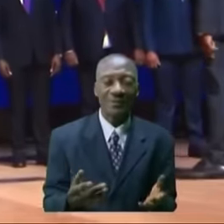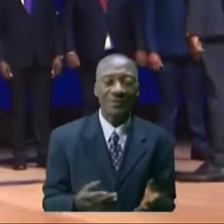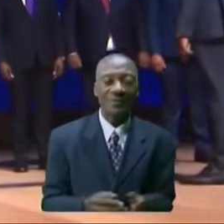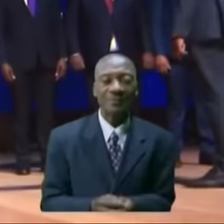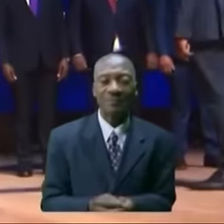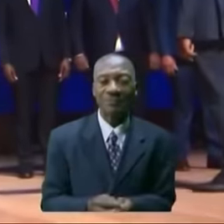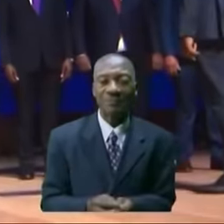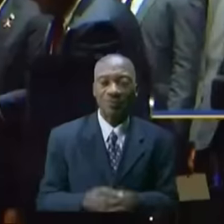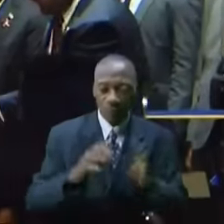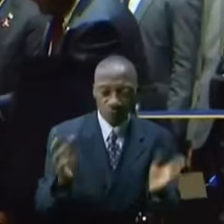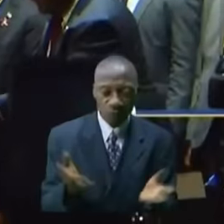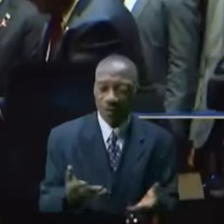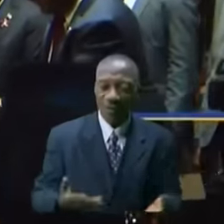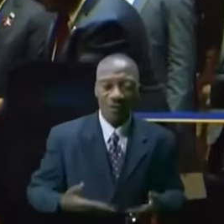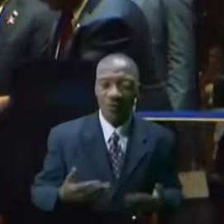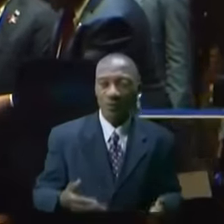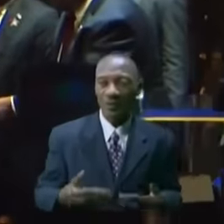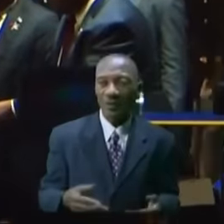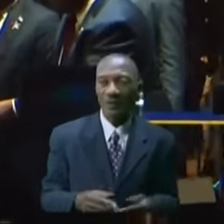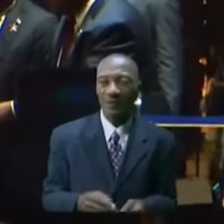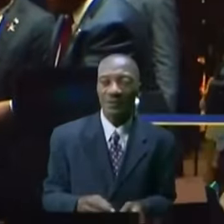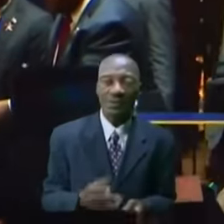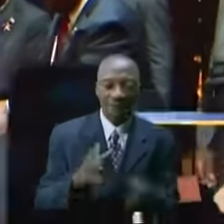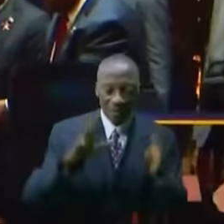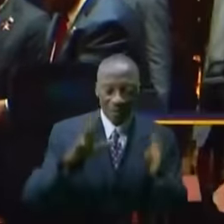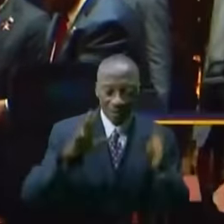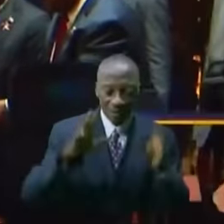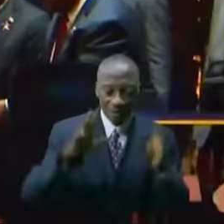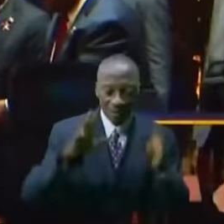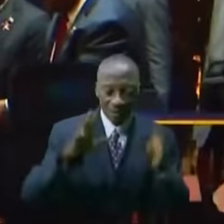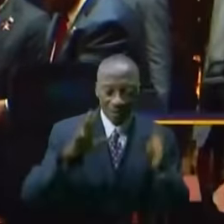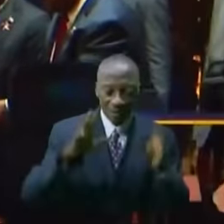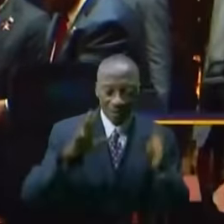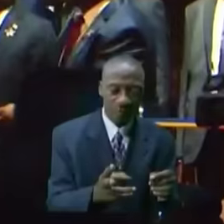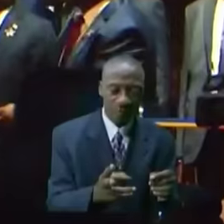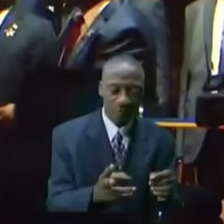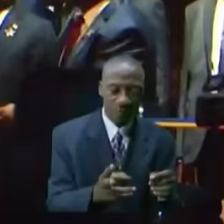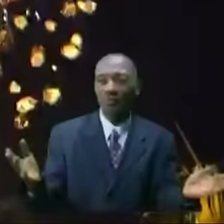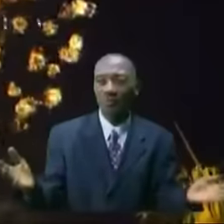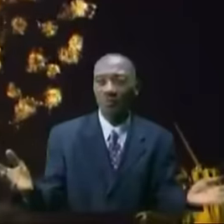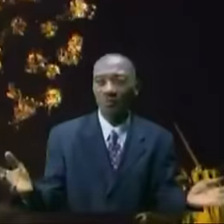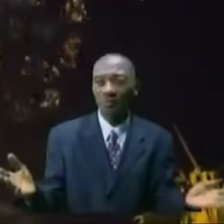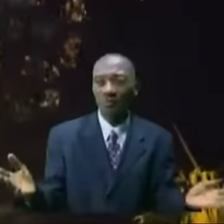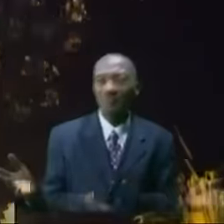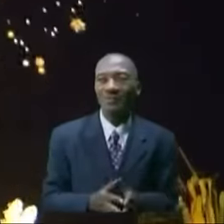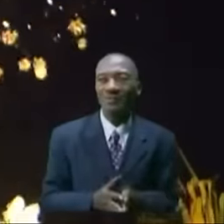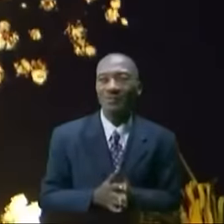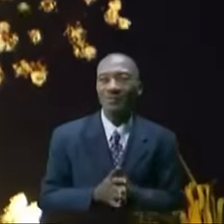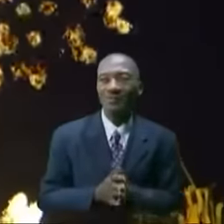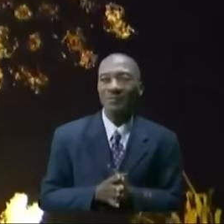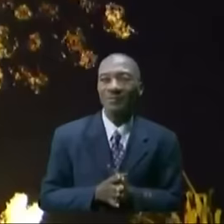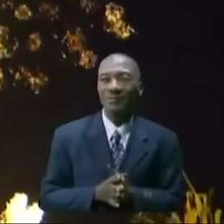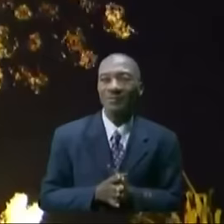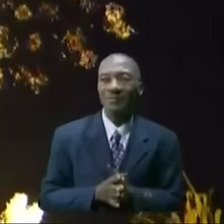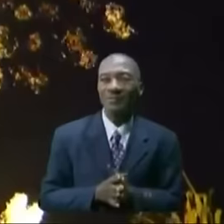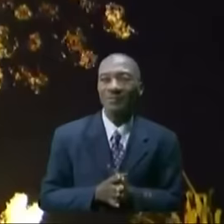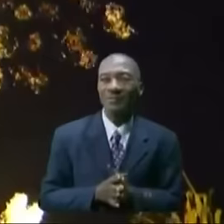soit invitée à la coupure du ruban symbolique, agrément de justice.